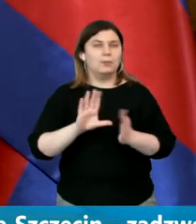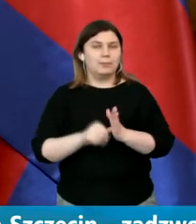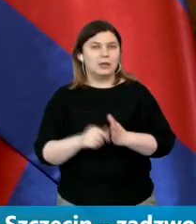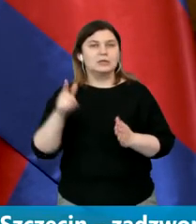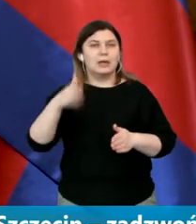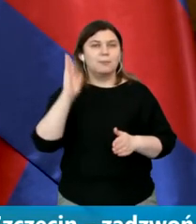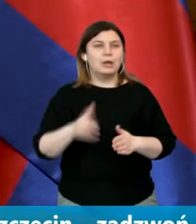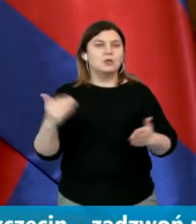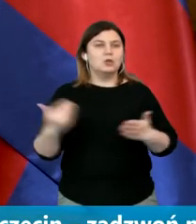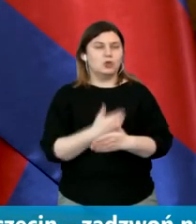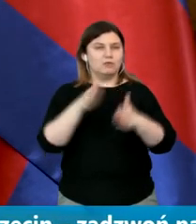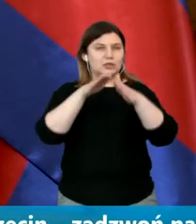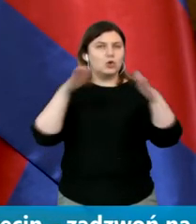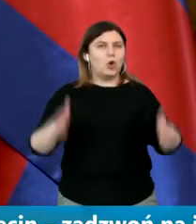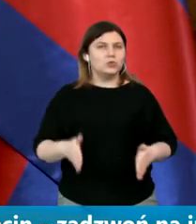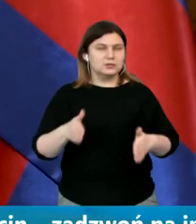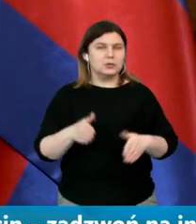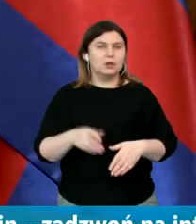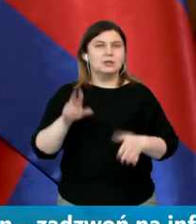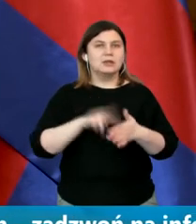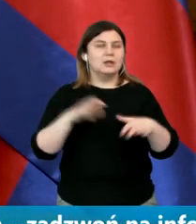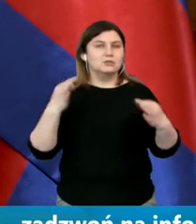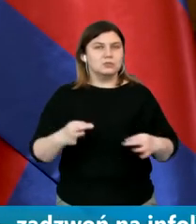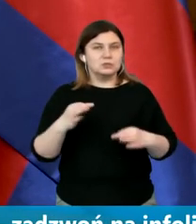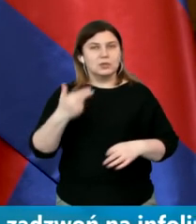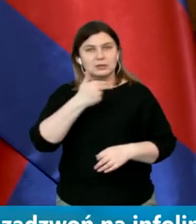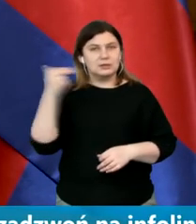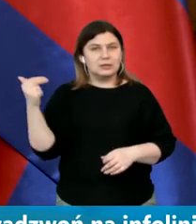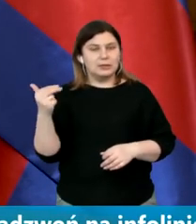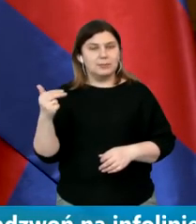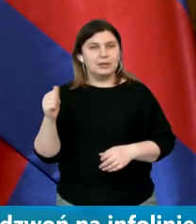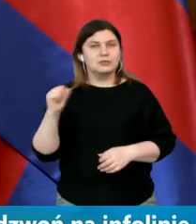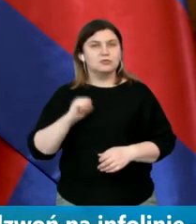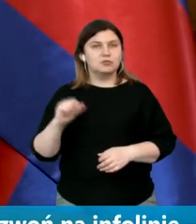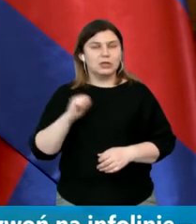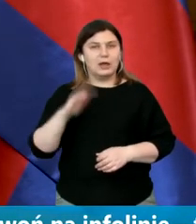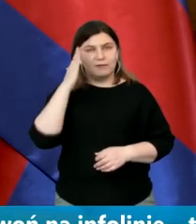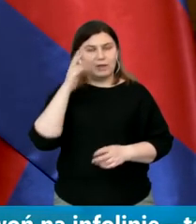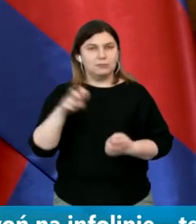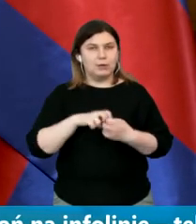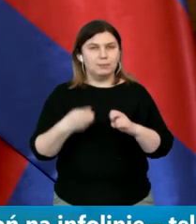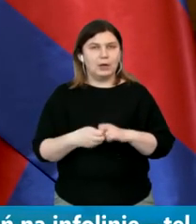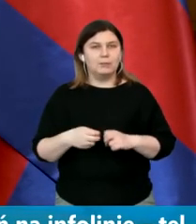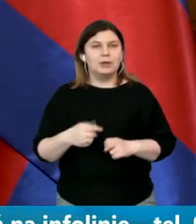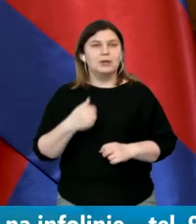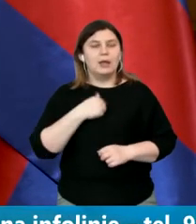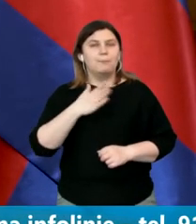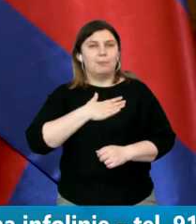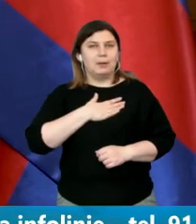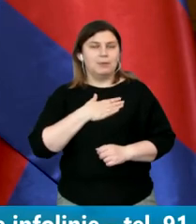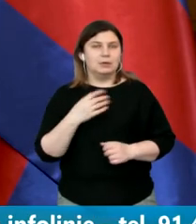nowym schronisku. Natomiast na dzisiaj po prostu ten temat czeka. Wiem, że jest w tym kłopot, sam jestem